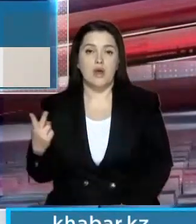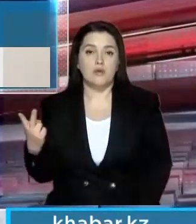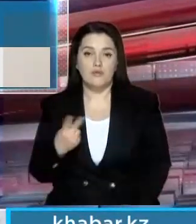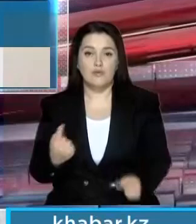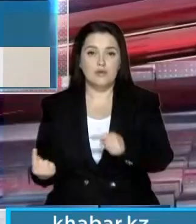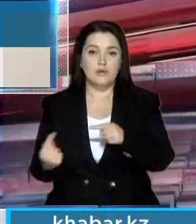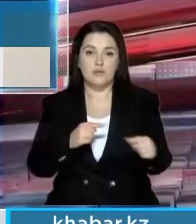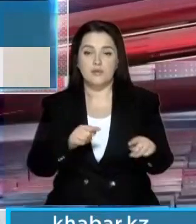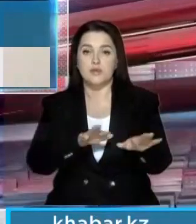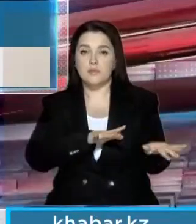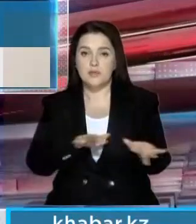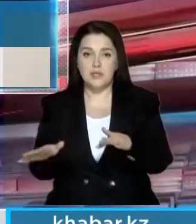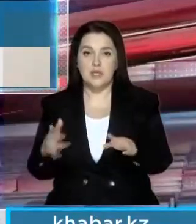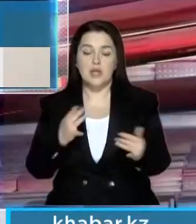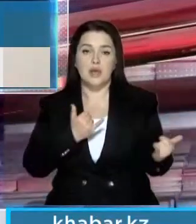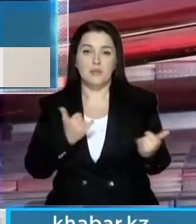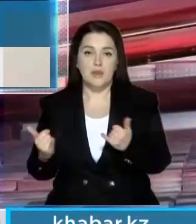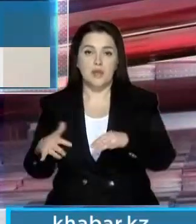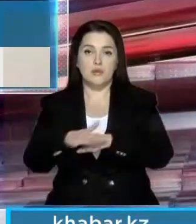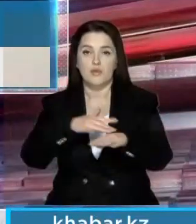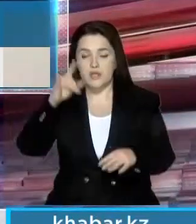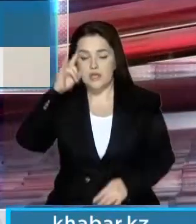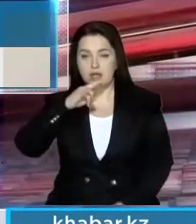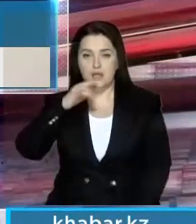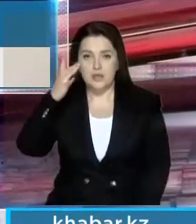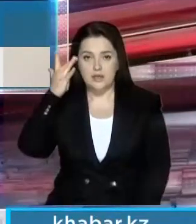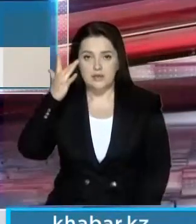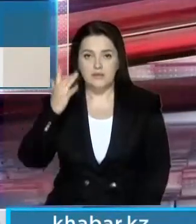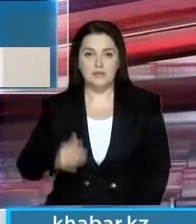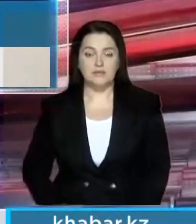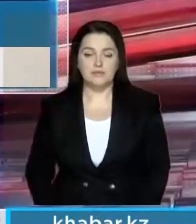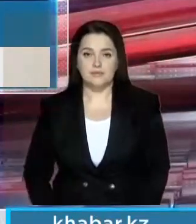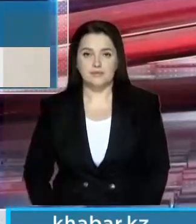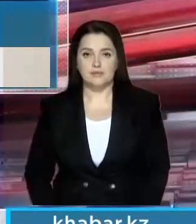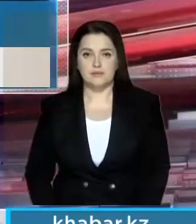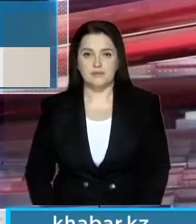огромный потенциал двустороннего взаимодействия на благо народов Казахстана и Кыргызстана.